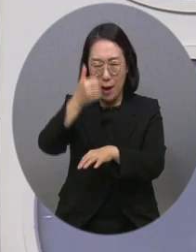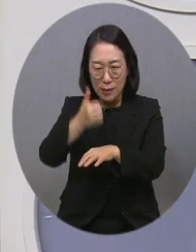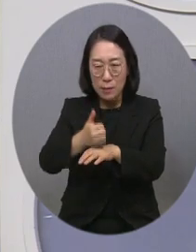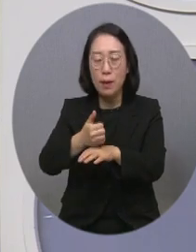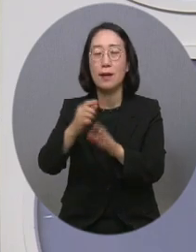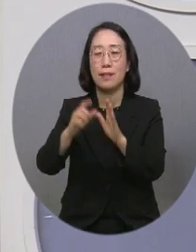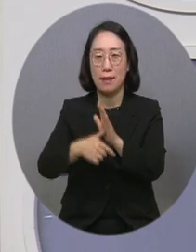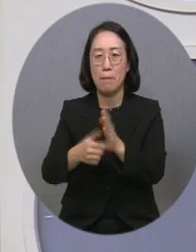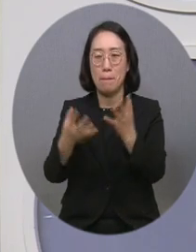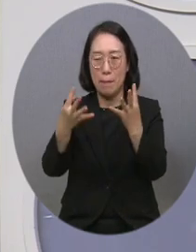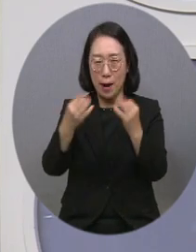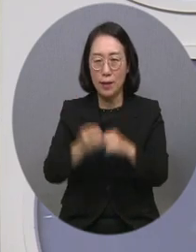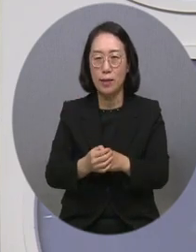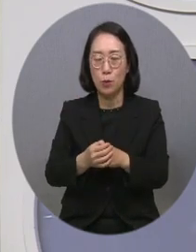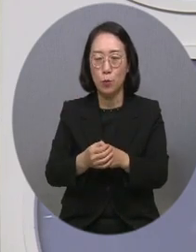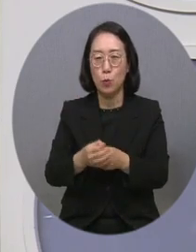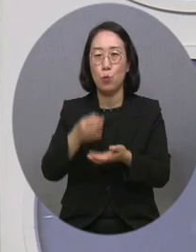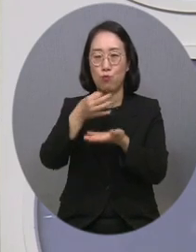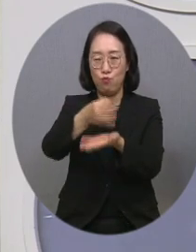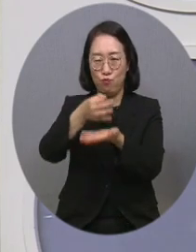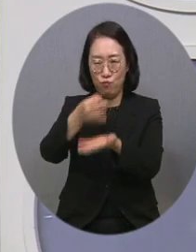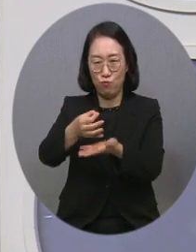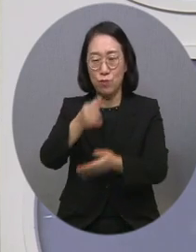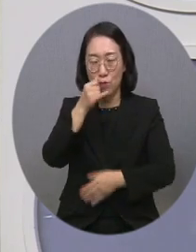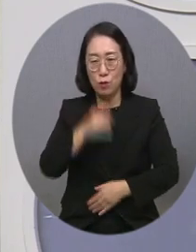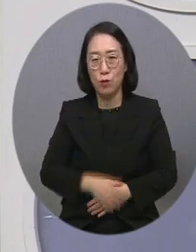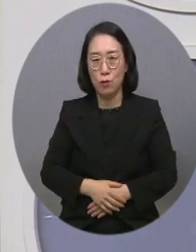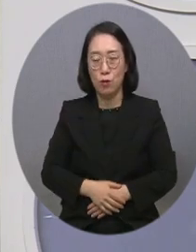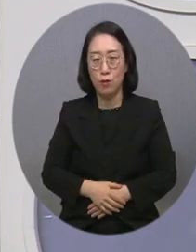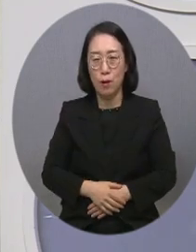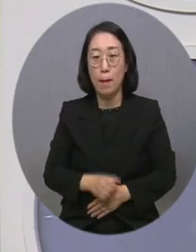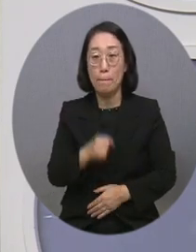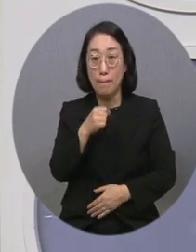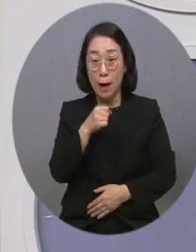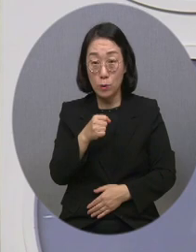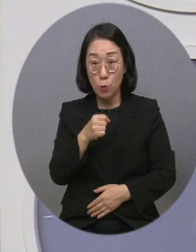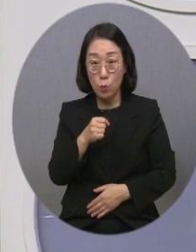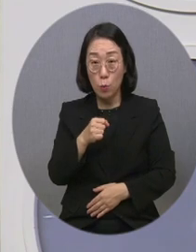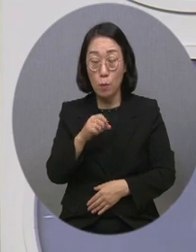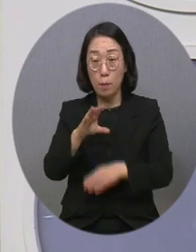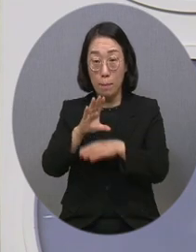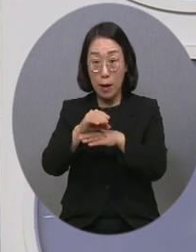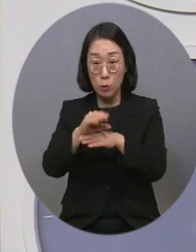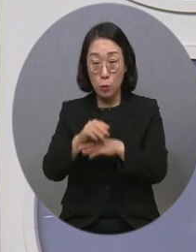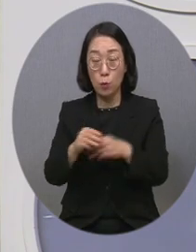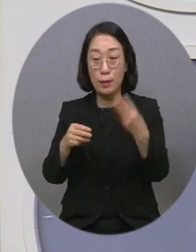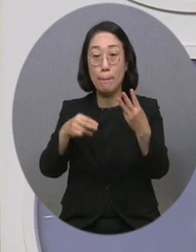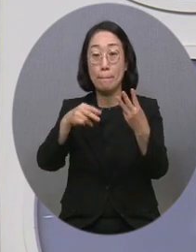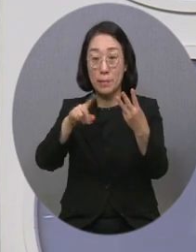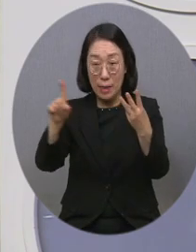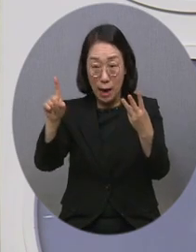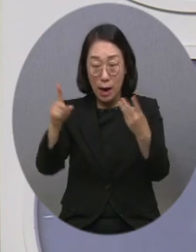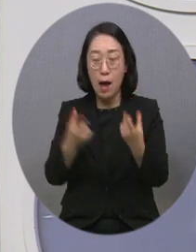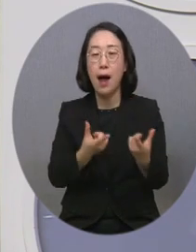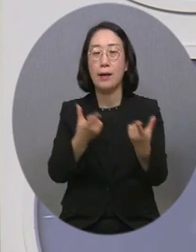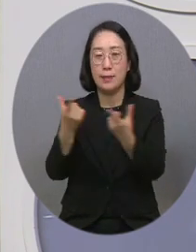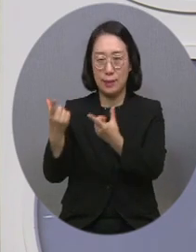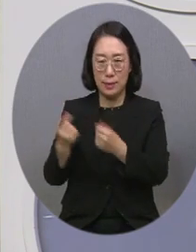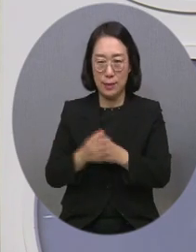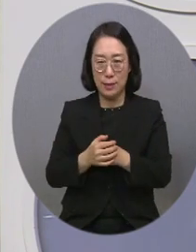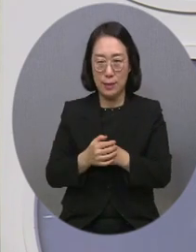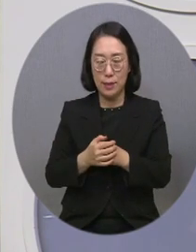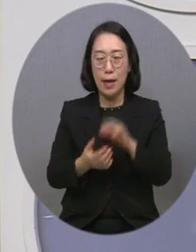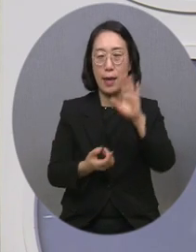연말에 보시면은 저희가 방송 3사와 함께 캠페인을 공동으로 같이 펼치고 있습니다. 그러면